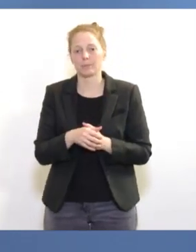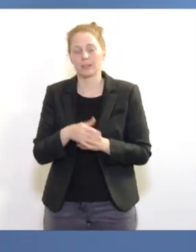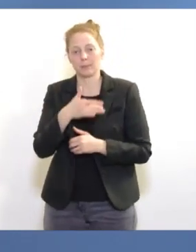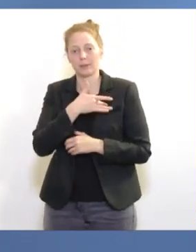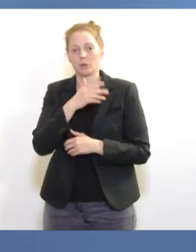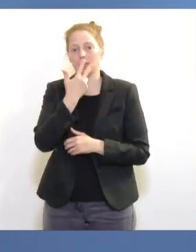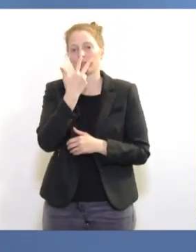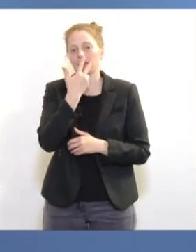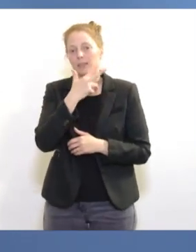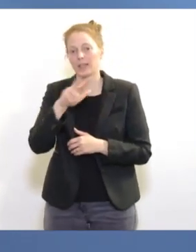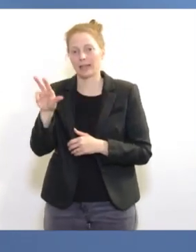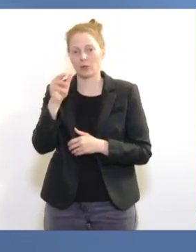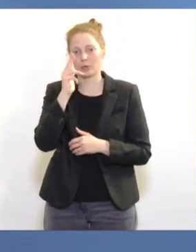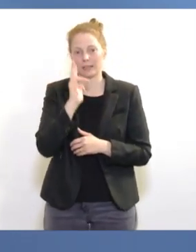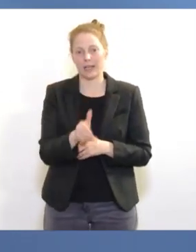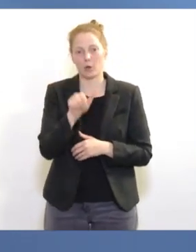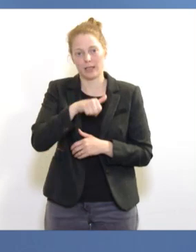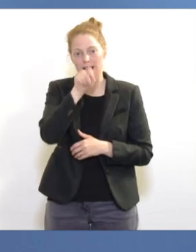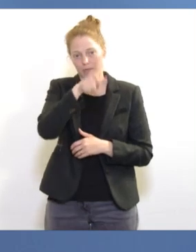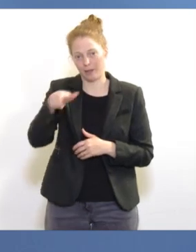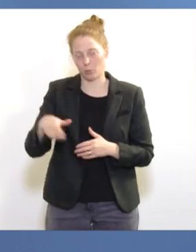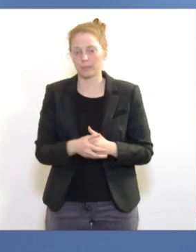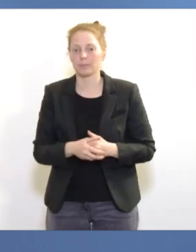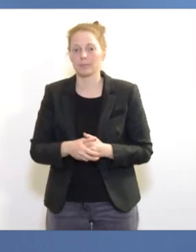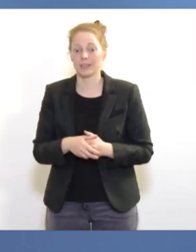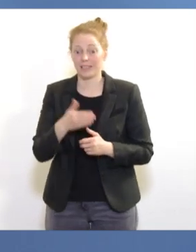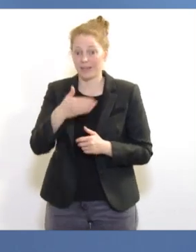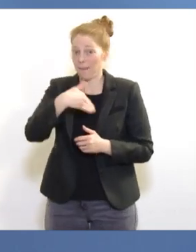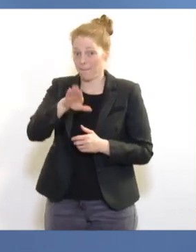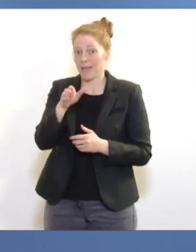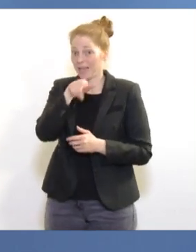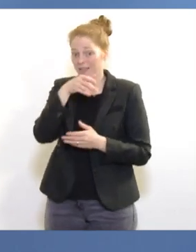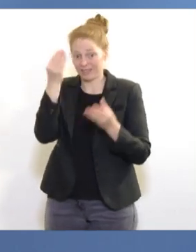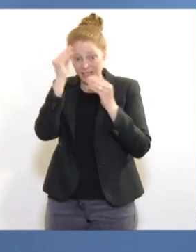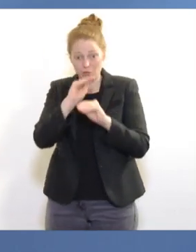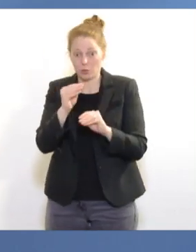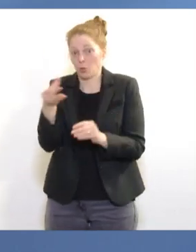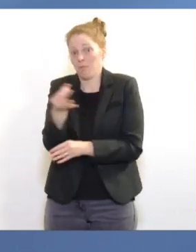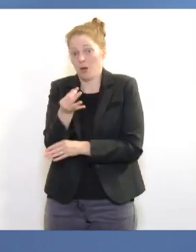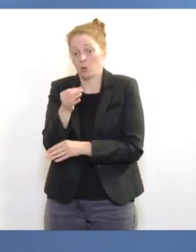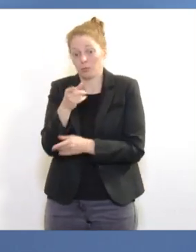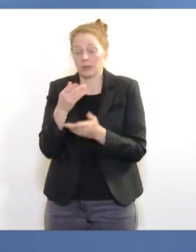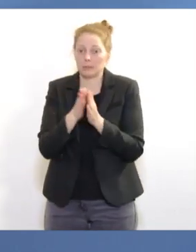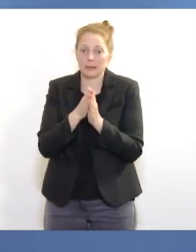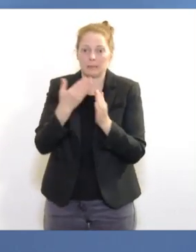3.111 Salarien. Wenn wir noch weiter Informationen brauchen, eher wir können etwas ausbezahlen.